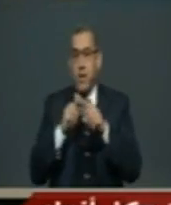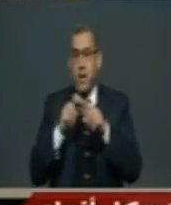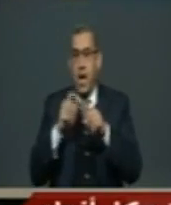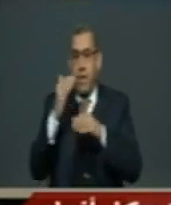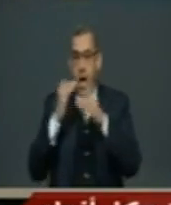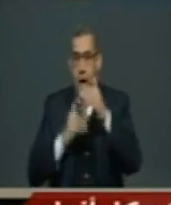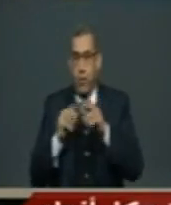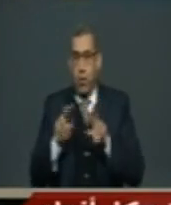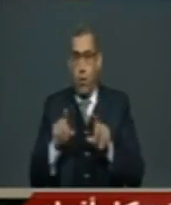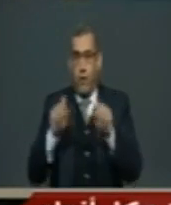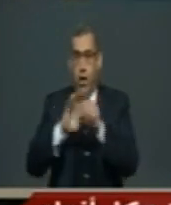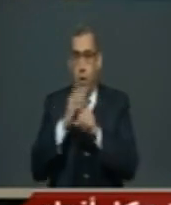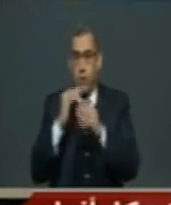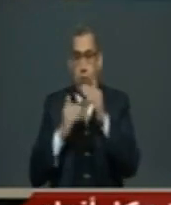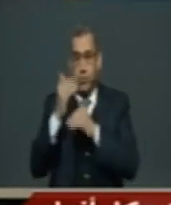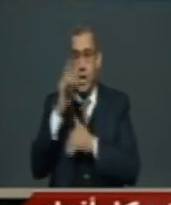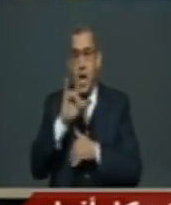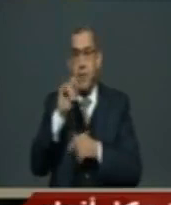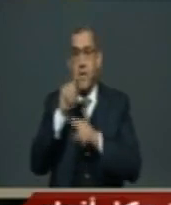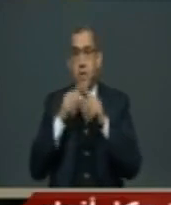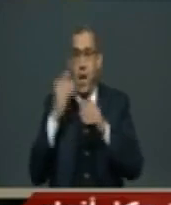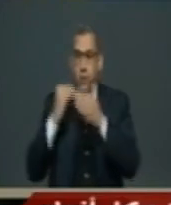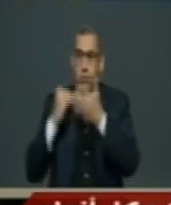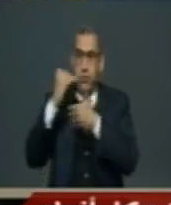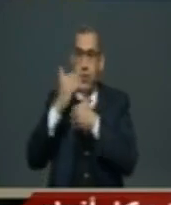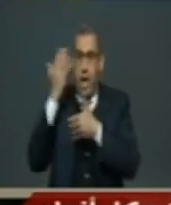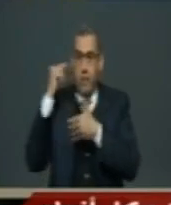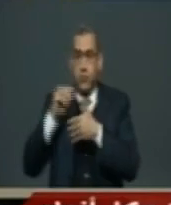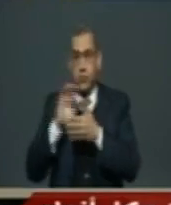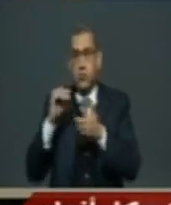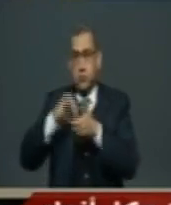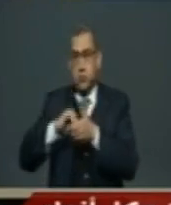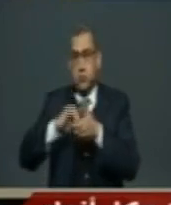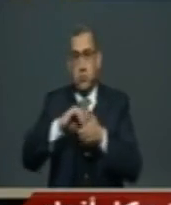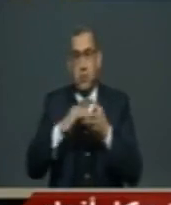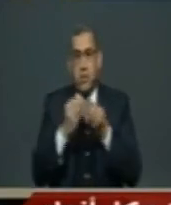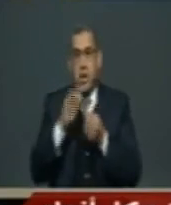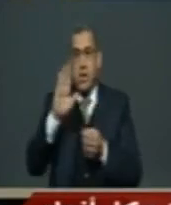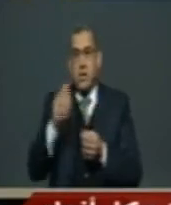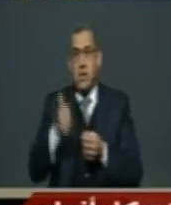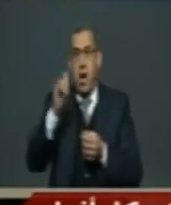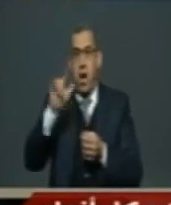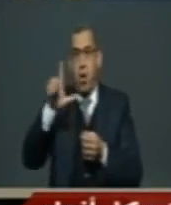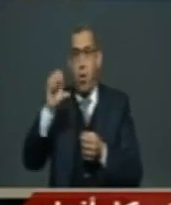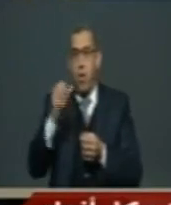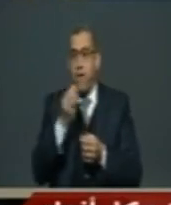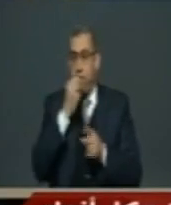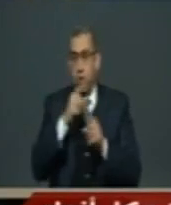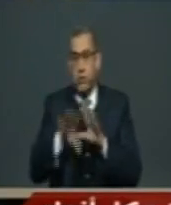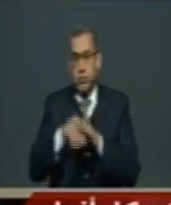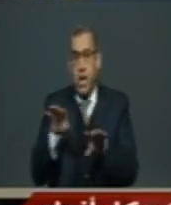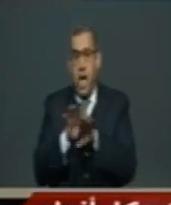انما وصلت لاكتر من 50%، استطعنا بالتعاون مع سايلو فود ان احنا نتيح القمح باسعار